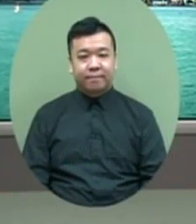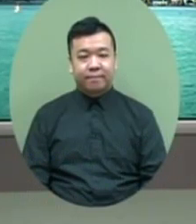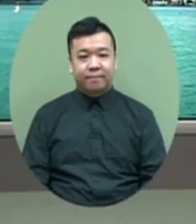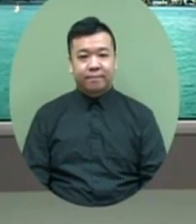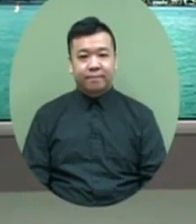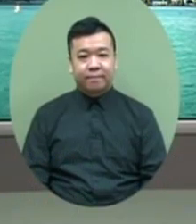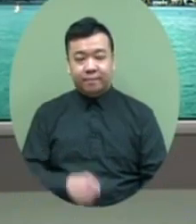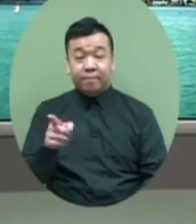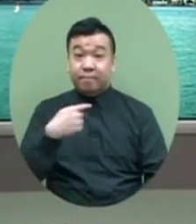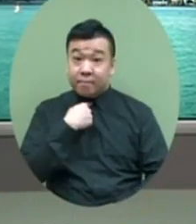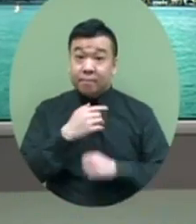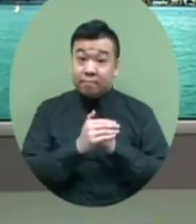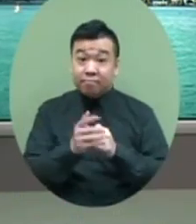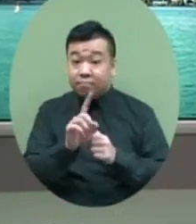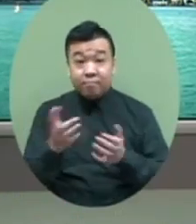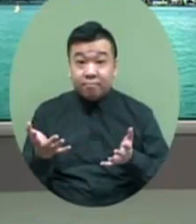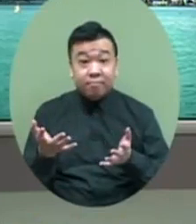哦，應你哋要求，想我哋